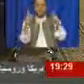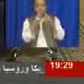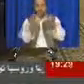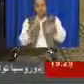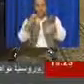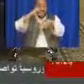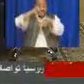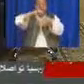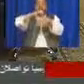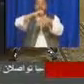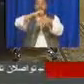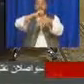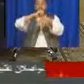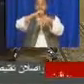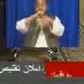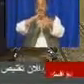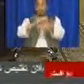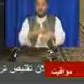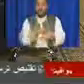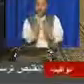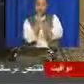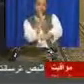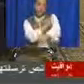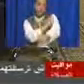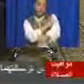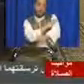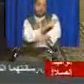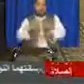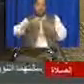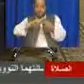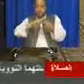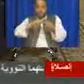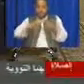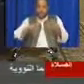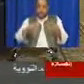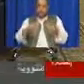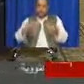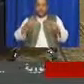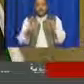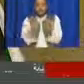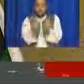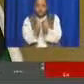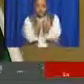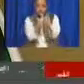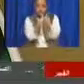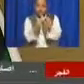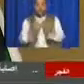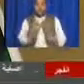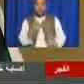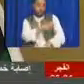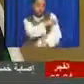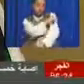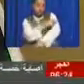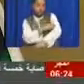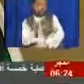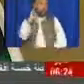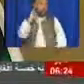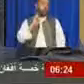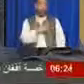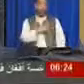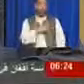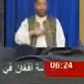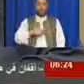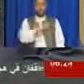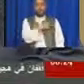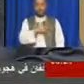نعالج يعني الناس الذين يريدون ان يوجهوا جودهم من المصالحه وكذلك اعضاء الحكومه